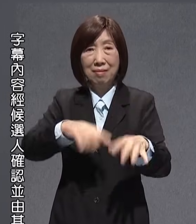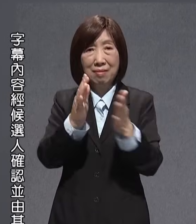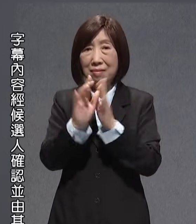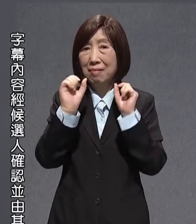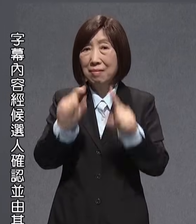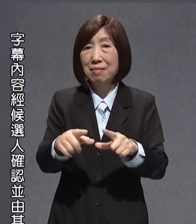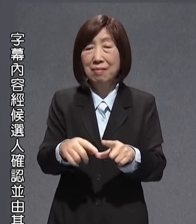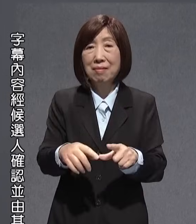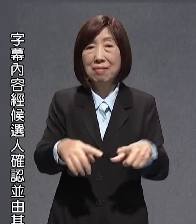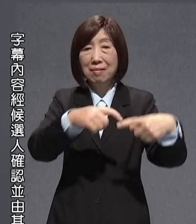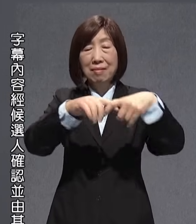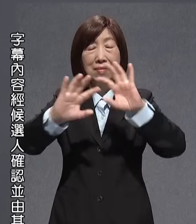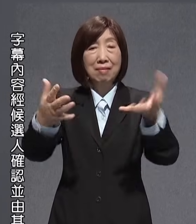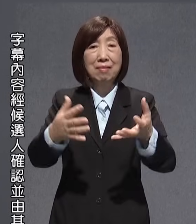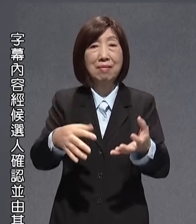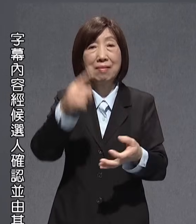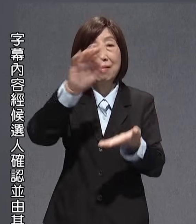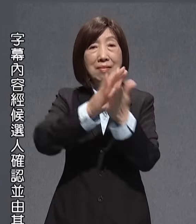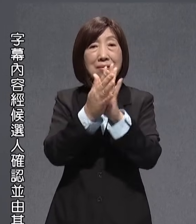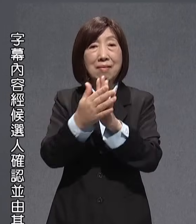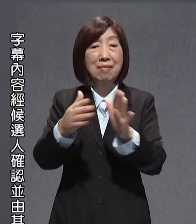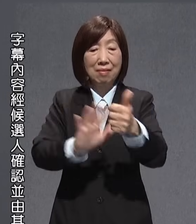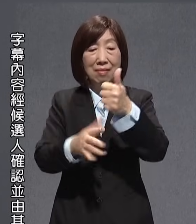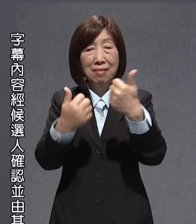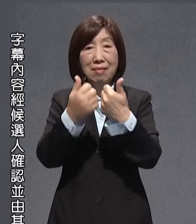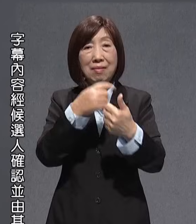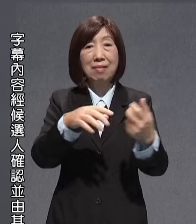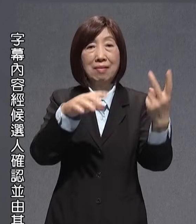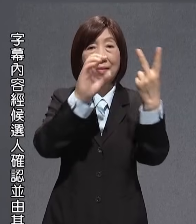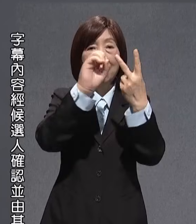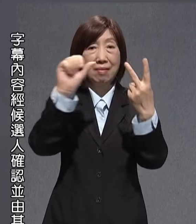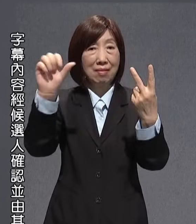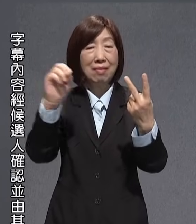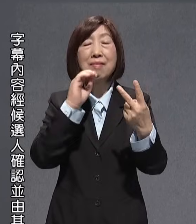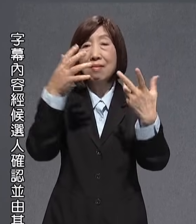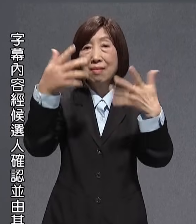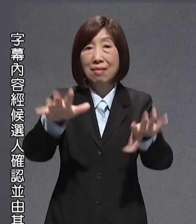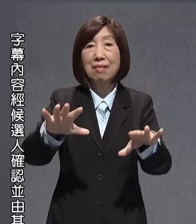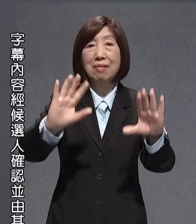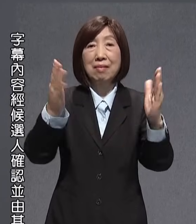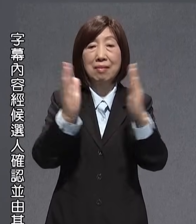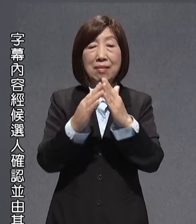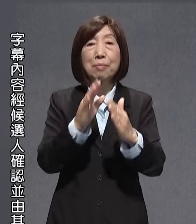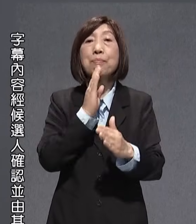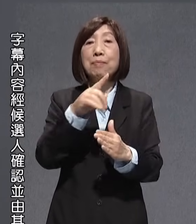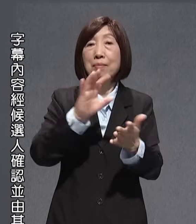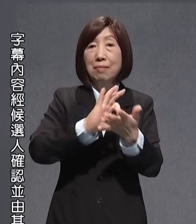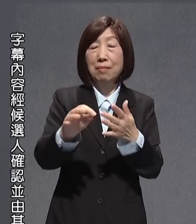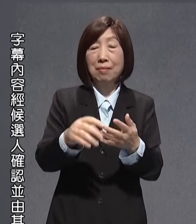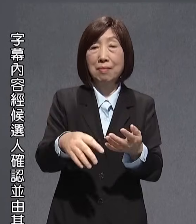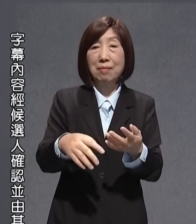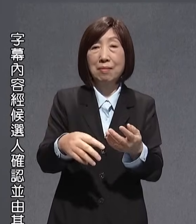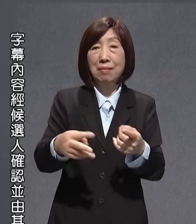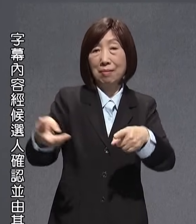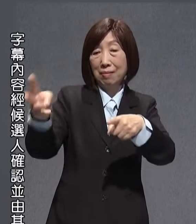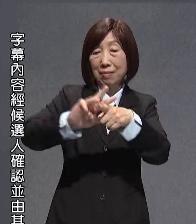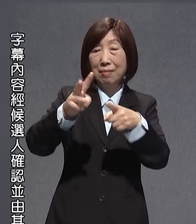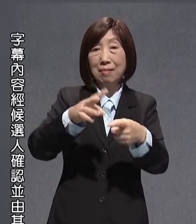联合国的气候变迁委员会嘛，公开在评测啊，2050有很多的先进国家要用3倍的核电